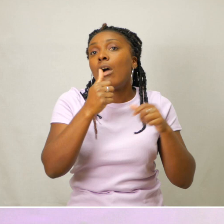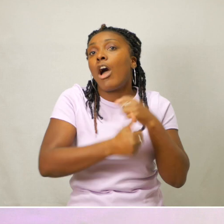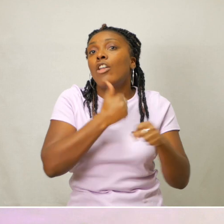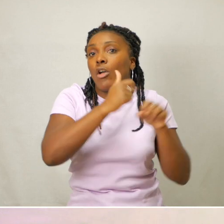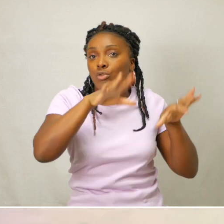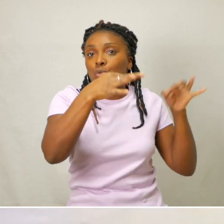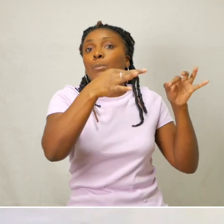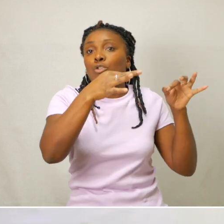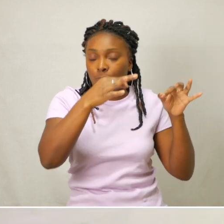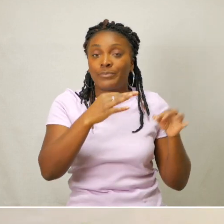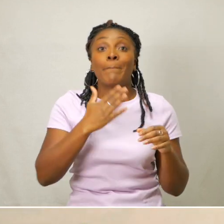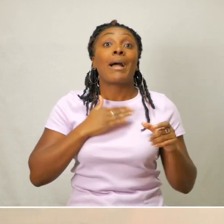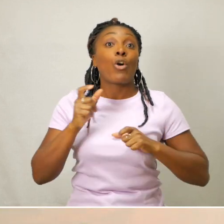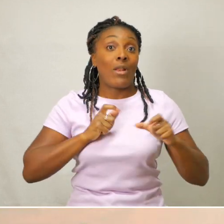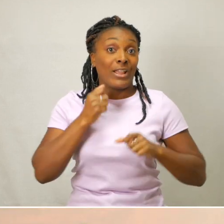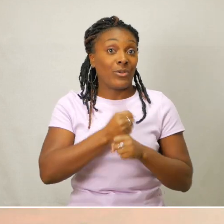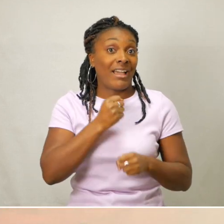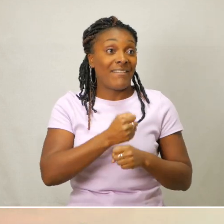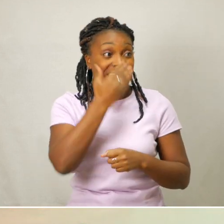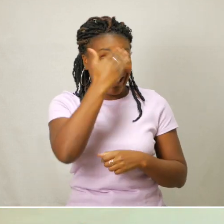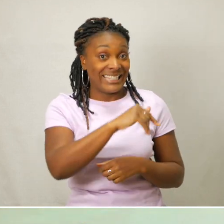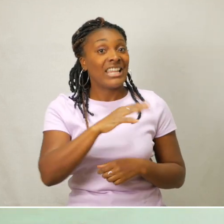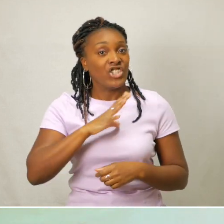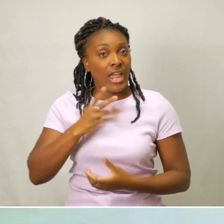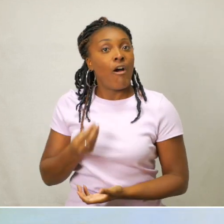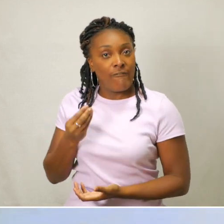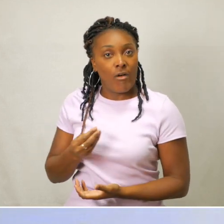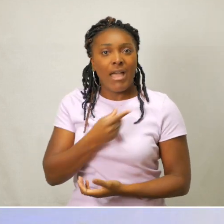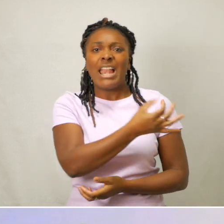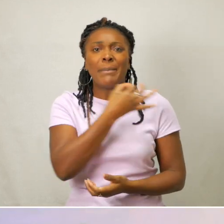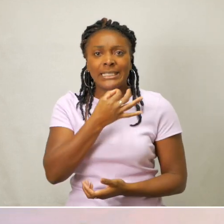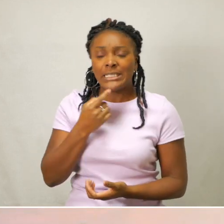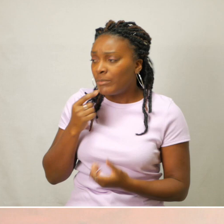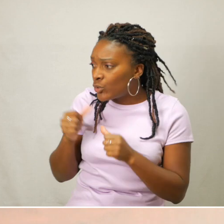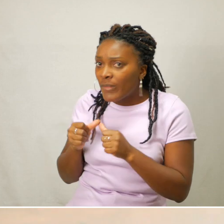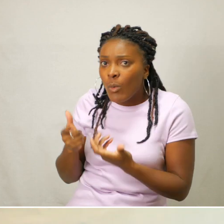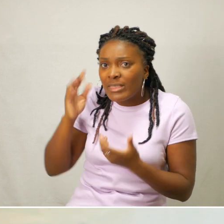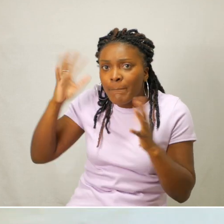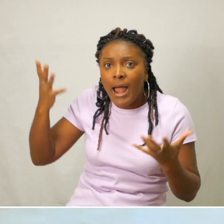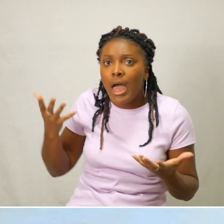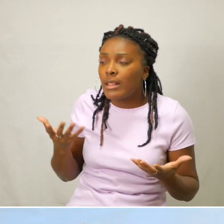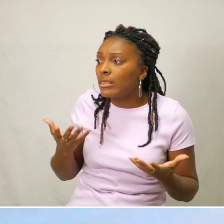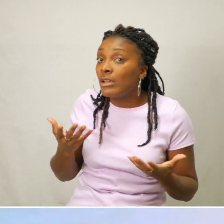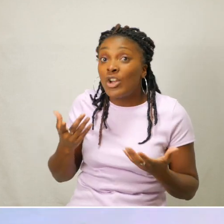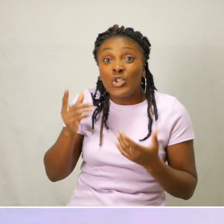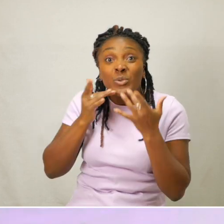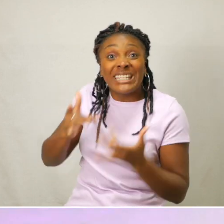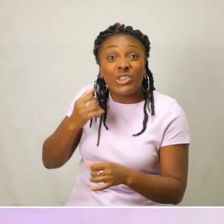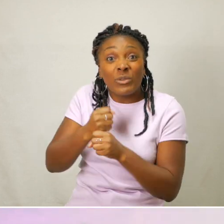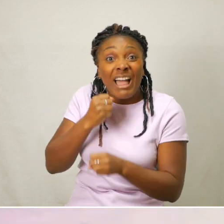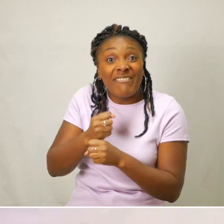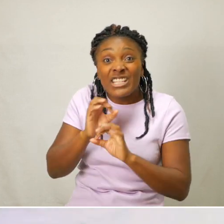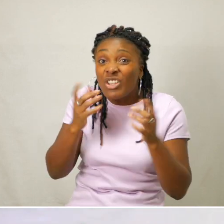le faire. Ma collègue qui savait que j'avais des enfants, m'a dit mais qu'est-ce que tu fais? T'es malade. Tu pars sans rien, sans